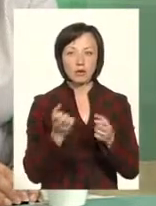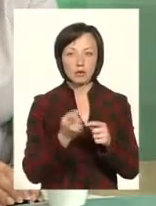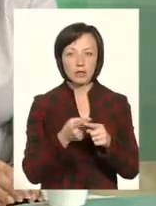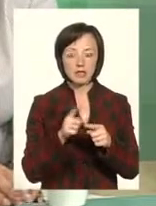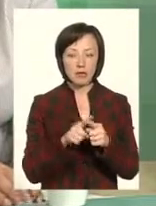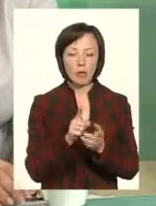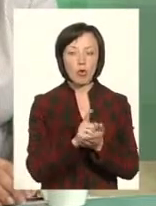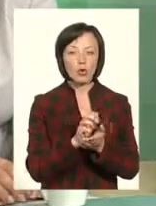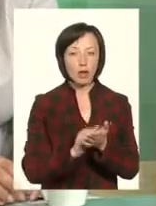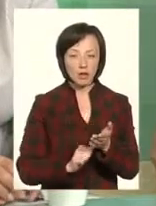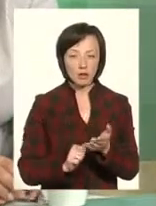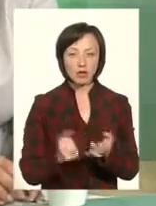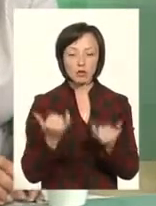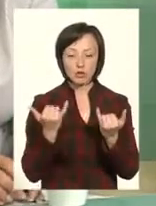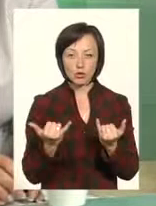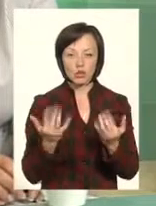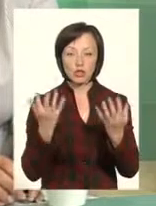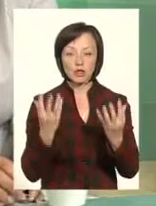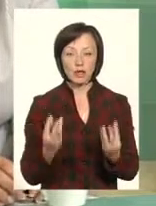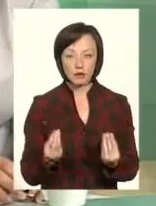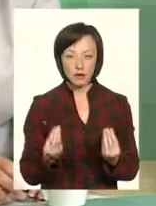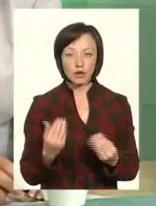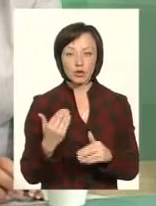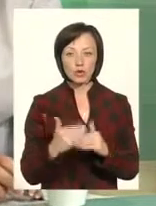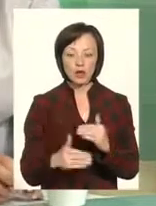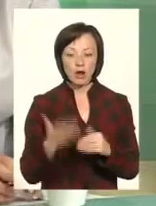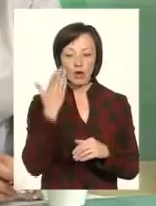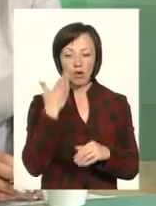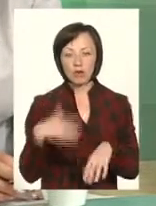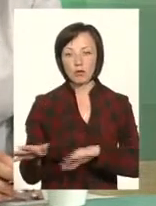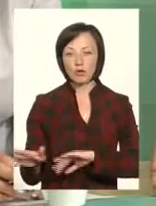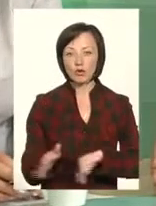цих податків, то на сьогоднішній день, вже коли пройшло